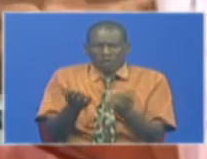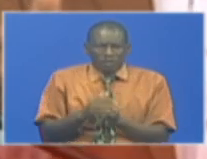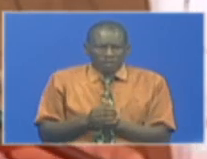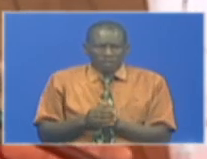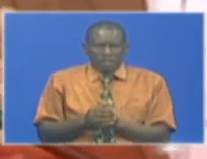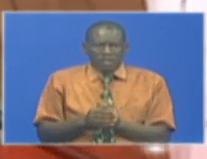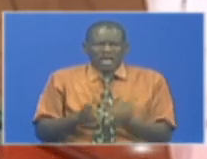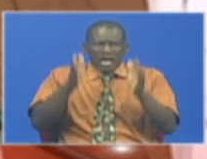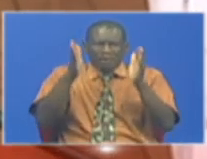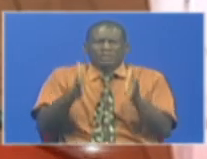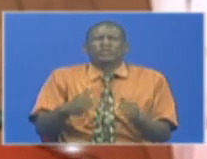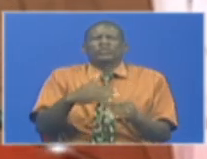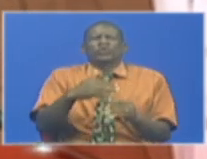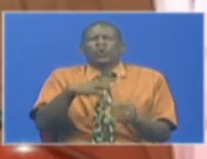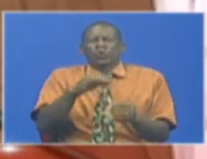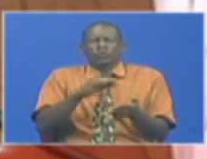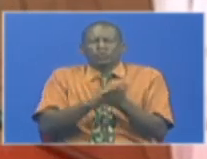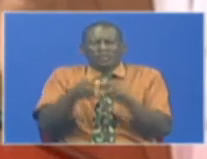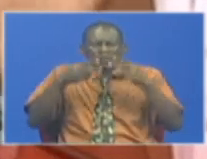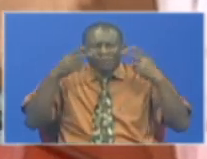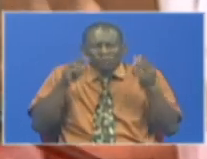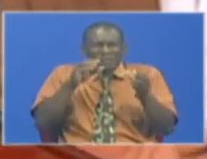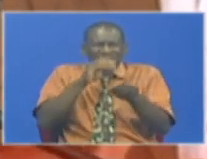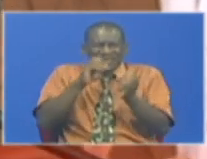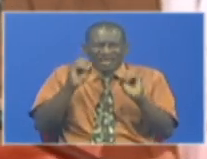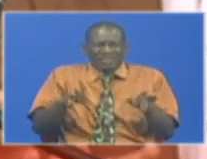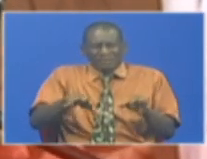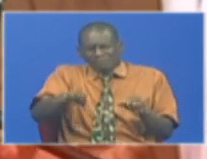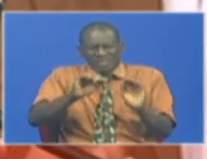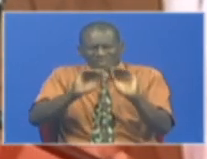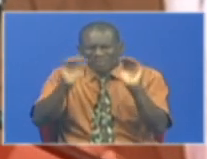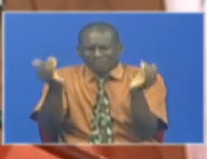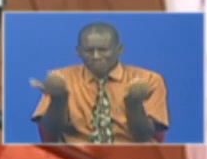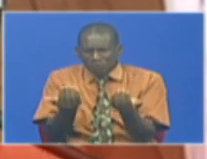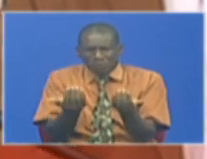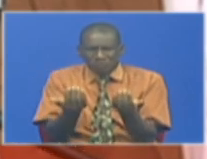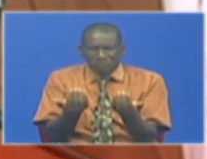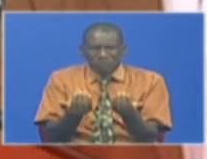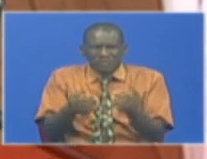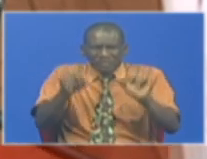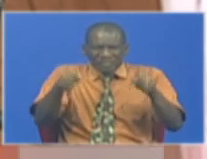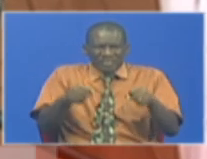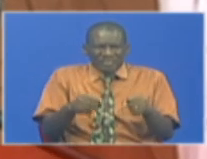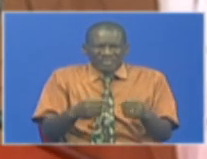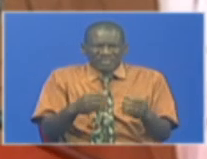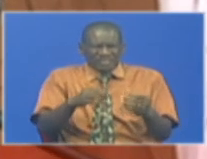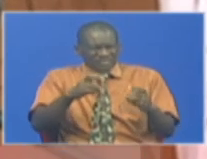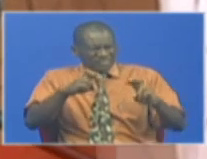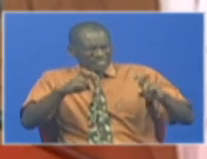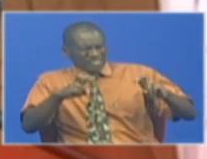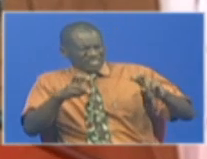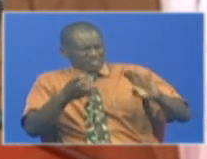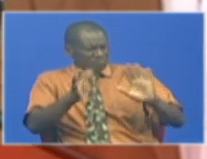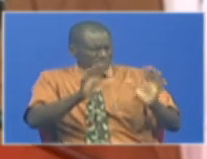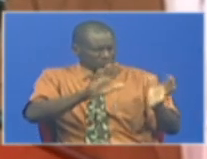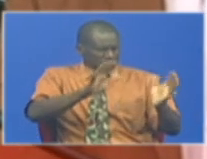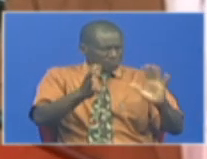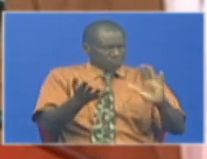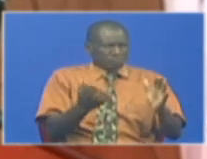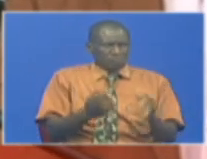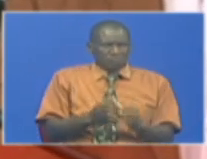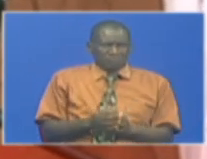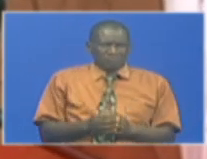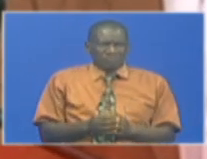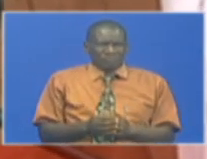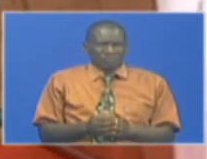Mtu anaenda hana mask, hana chochote, anachukua mboga, eh, anaiangalia, weighs it in his hand. I don't know